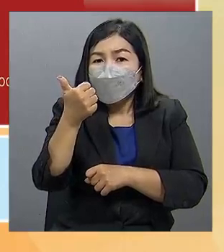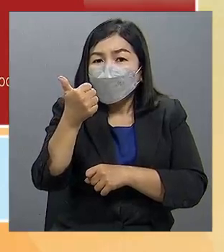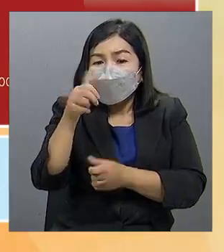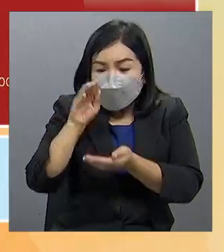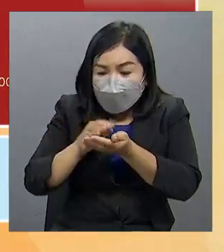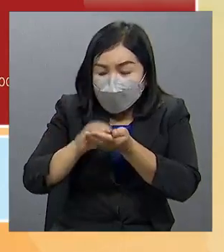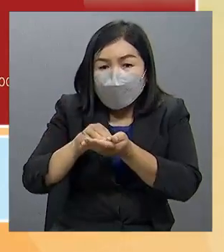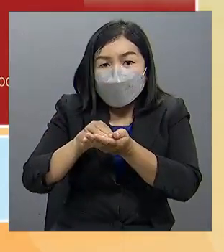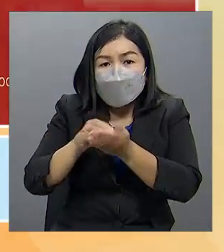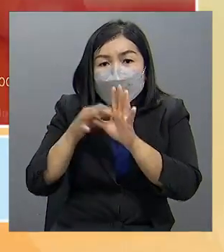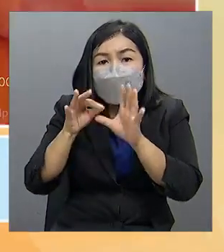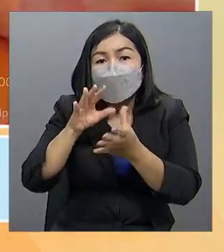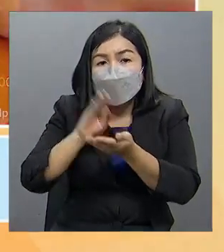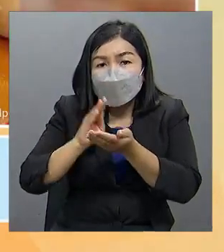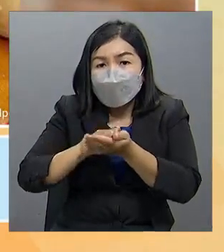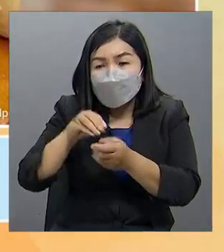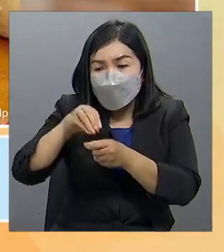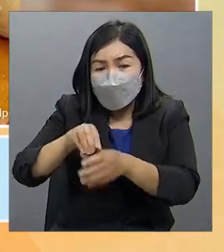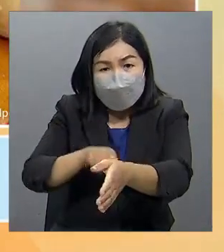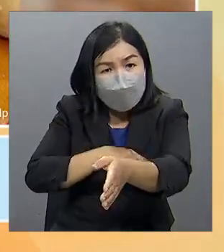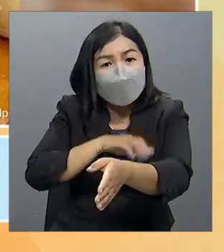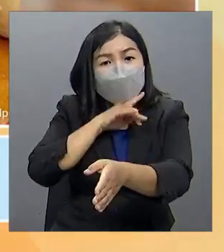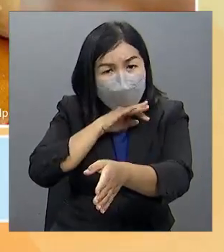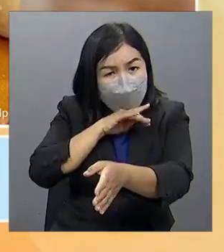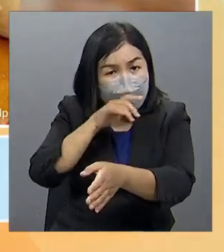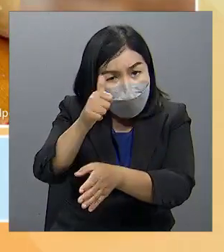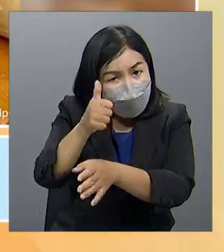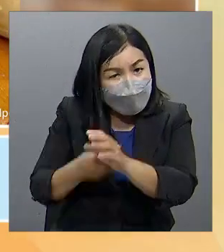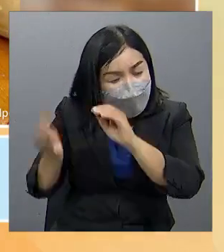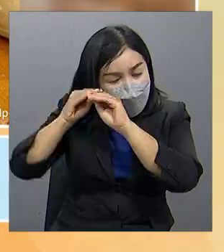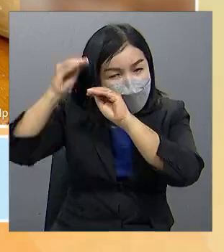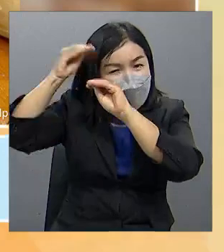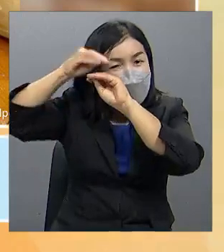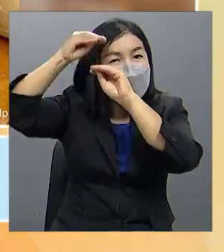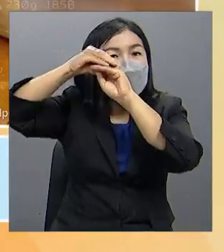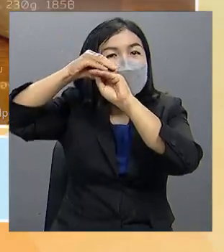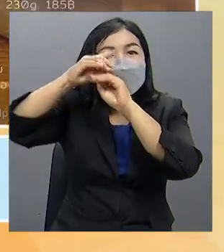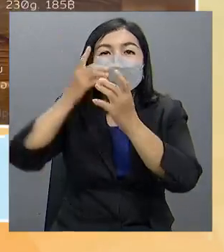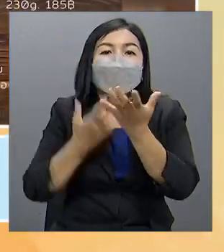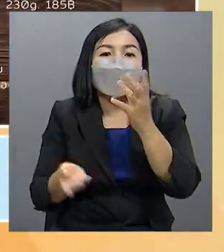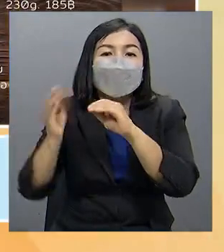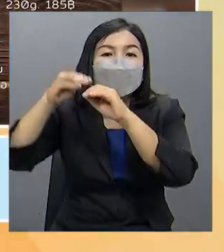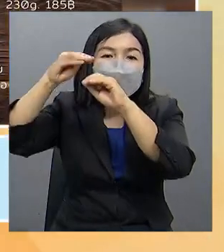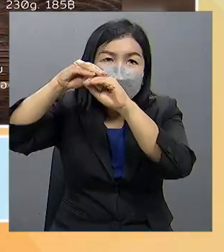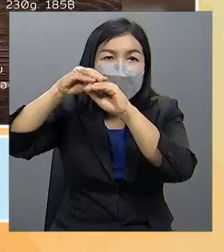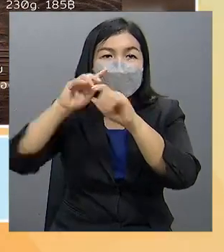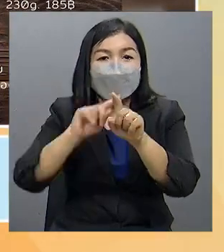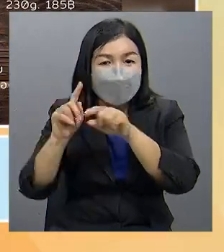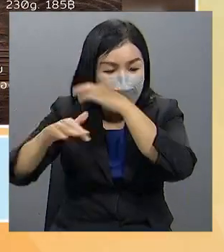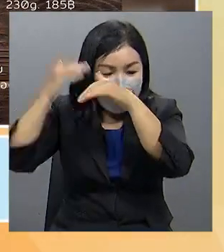อาหารได้อะไรเงี้ยผมก็เสริมเติมนู่นนี่การใส่ไปเรื่อยๆครับ ครับ